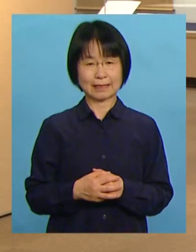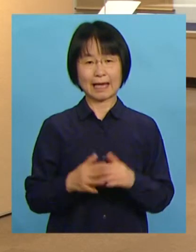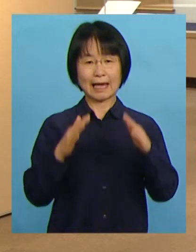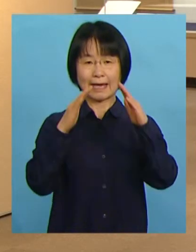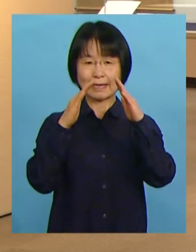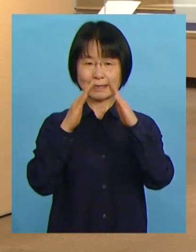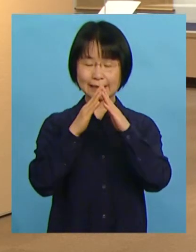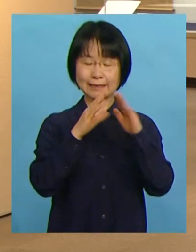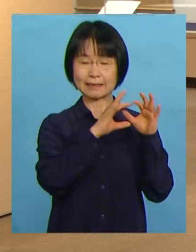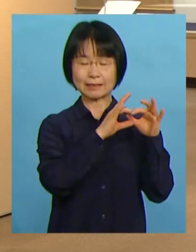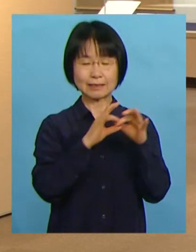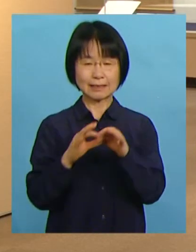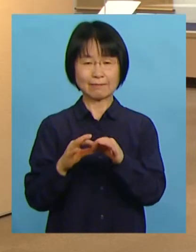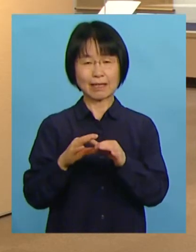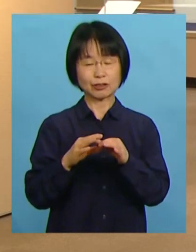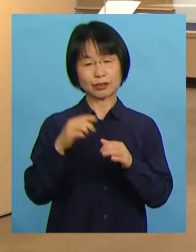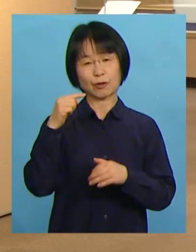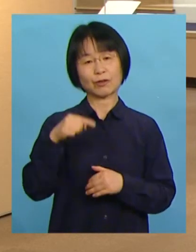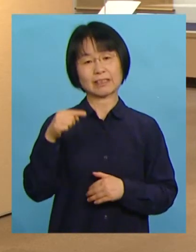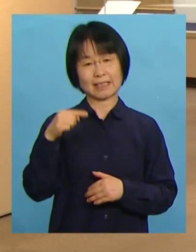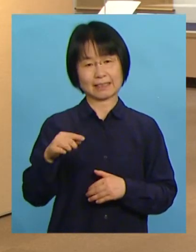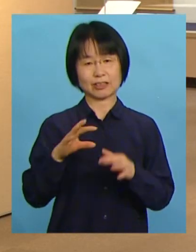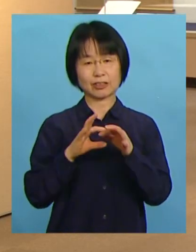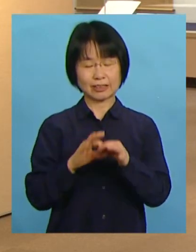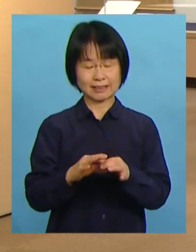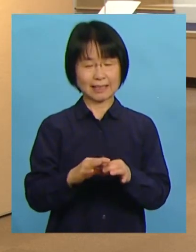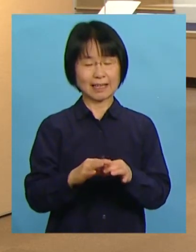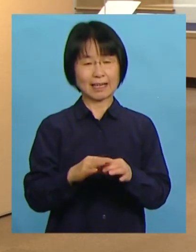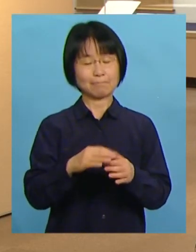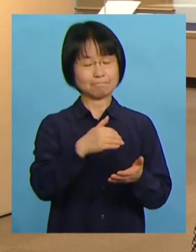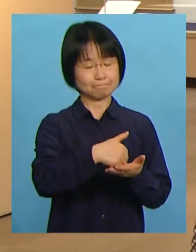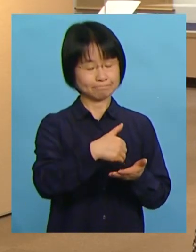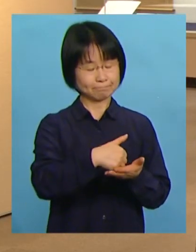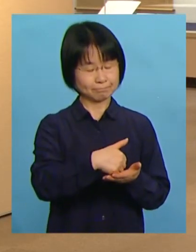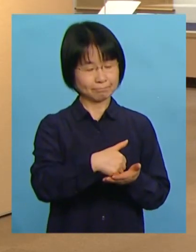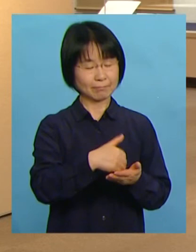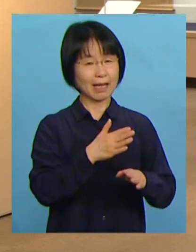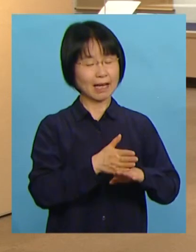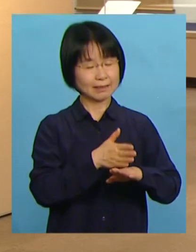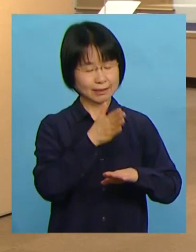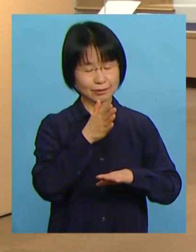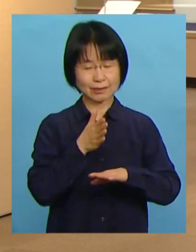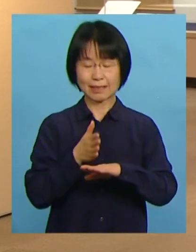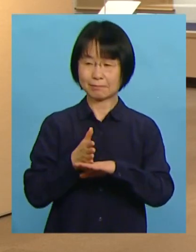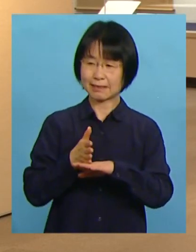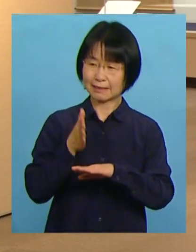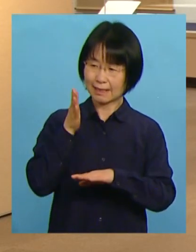訓展についてご紹介いただきました。ありがとうございました。 ありがとうございました。